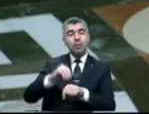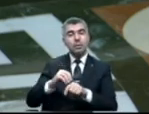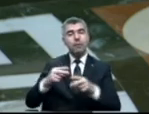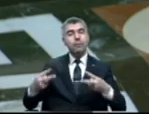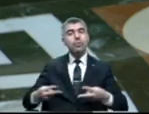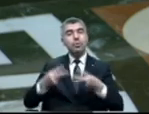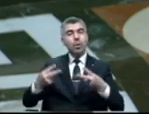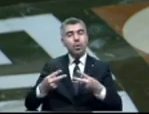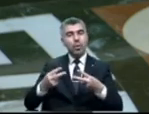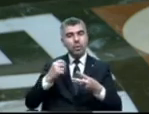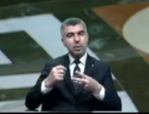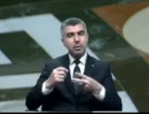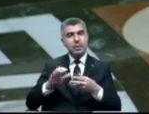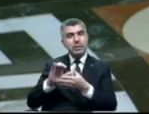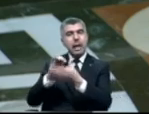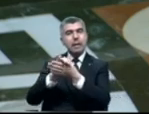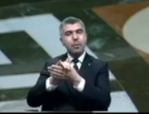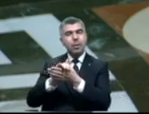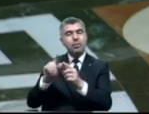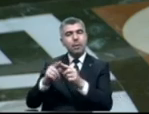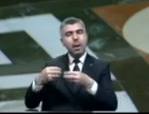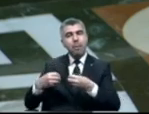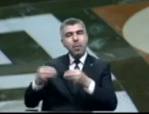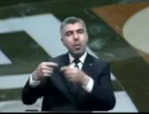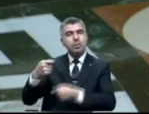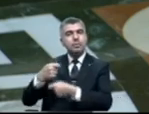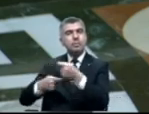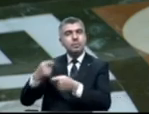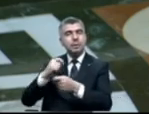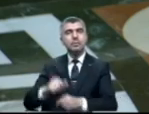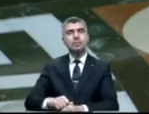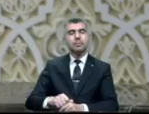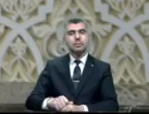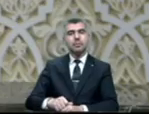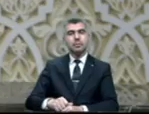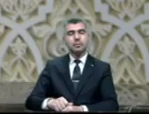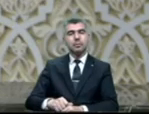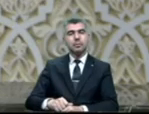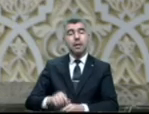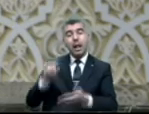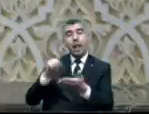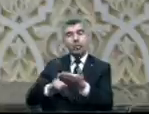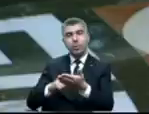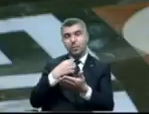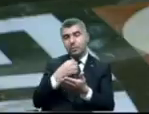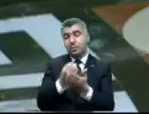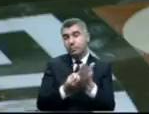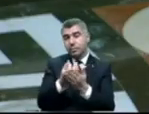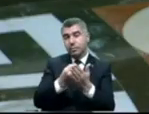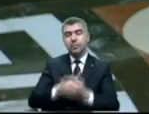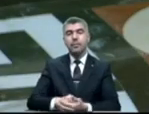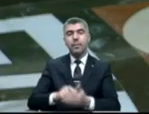التضامنية والأشكاك التعاونية لتسويق المنتجات المجالية. ولا بد من الإشارة